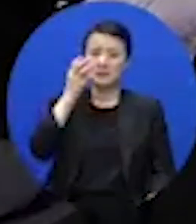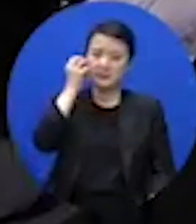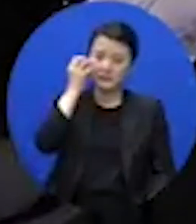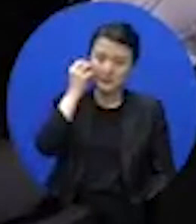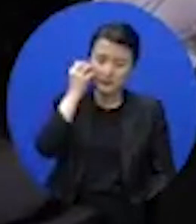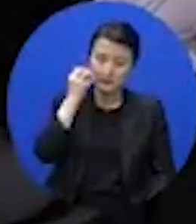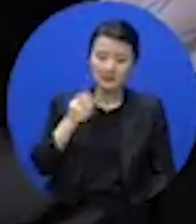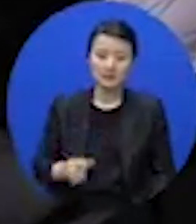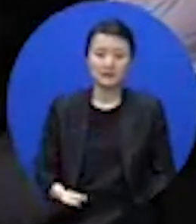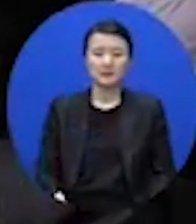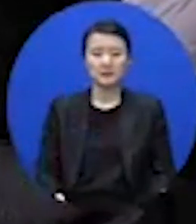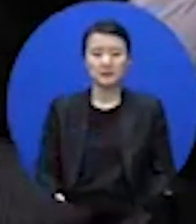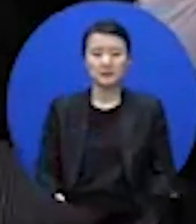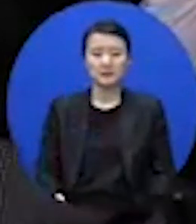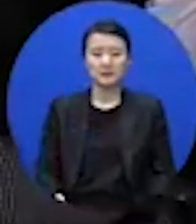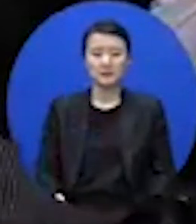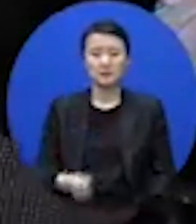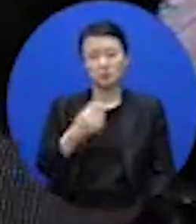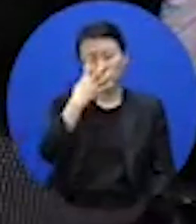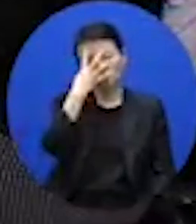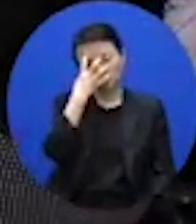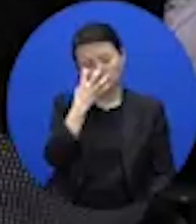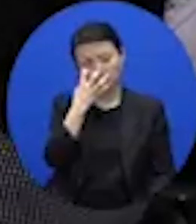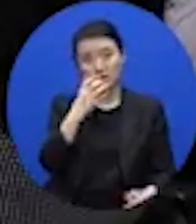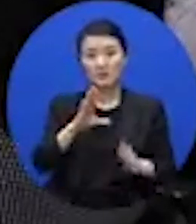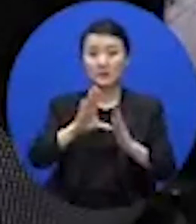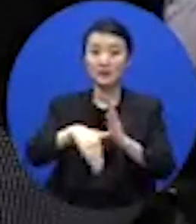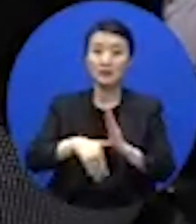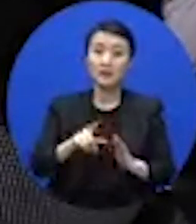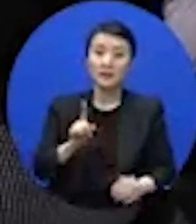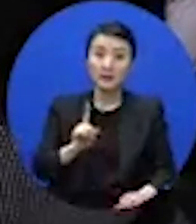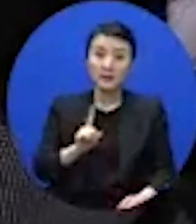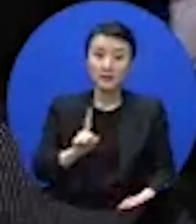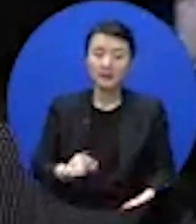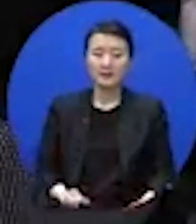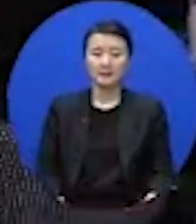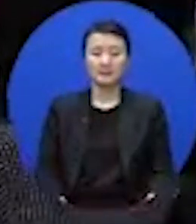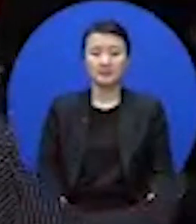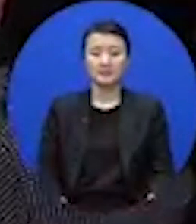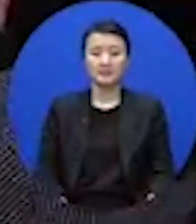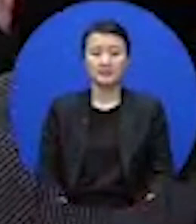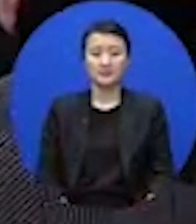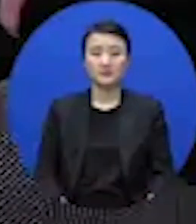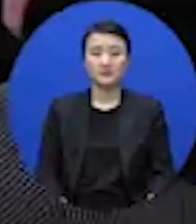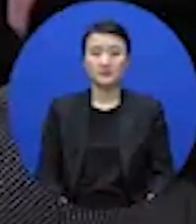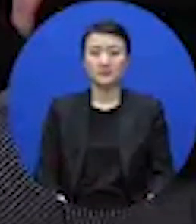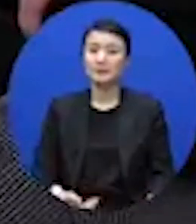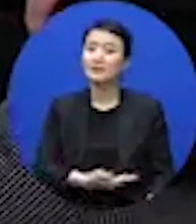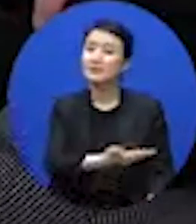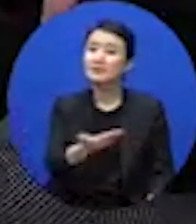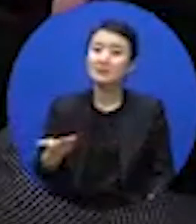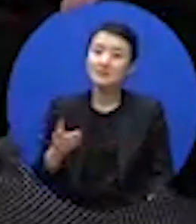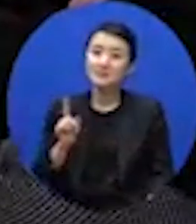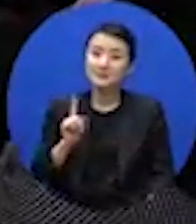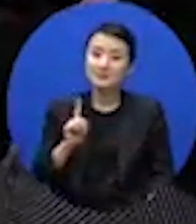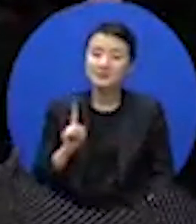또 좀 우울해지거나 이럴 때는 우리가 어떤 것들을 합니까? 주부님들 주로 어떤 걸 하세요?